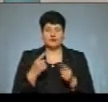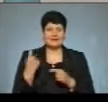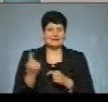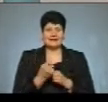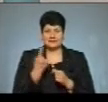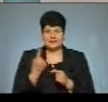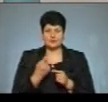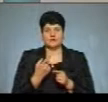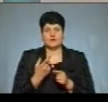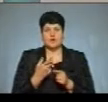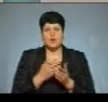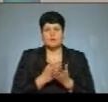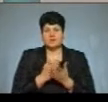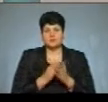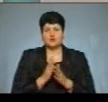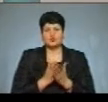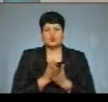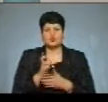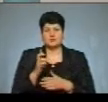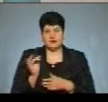єдиної оперативно-диспетчерської служби